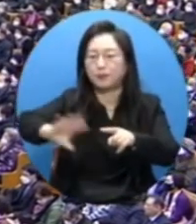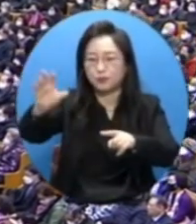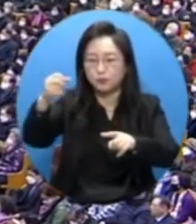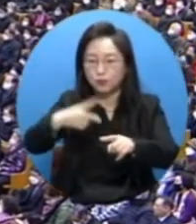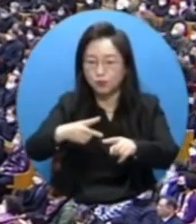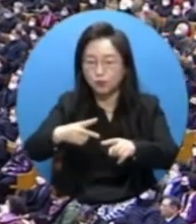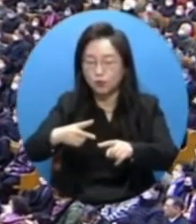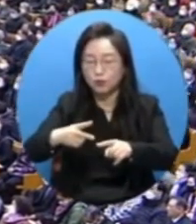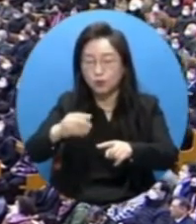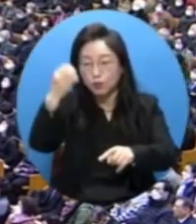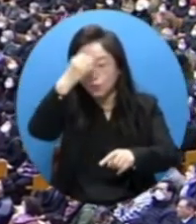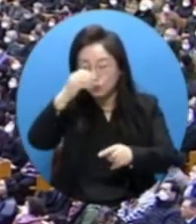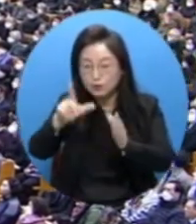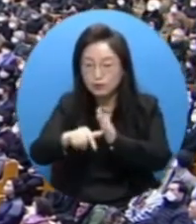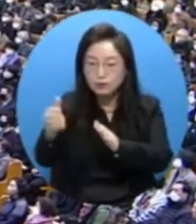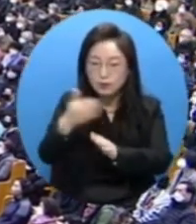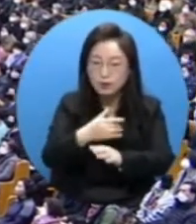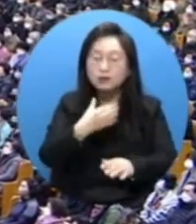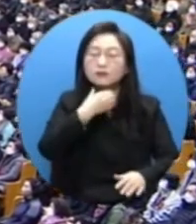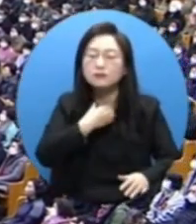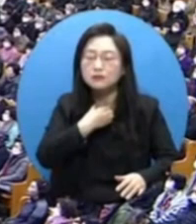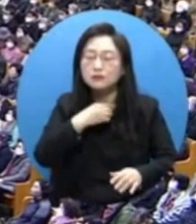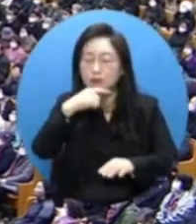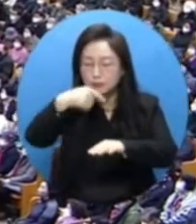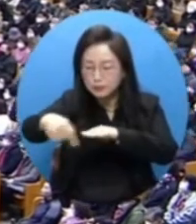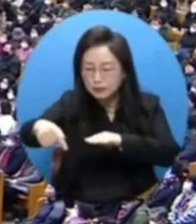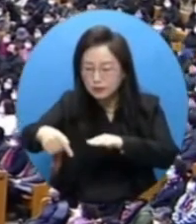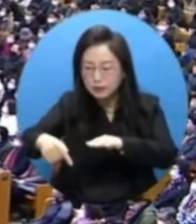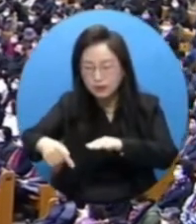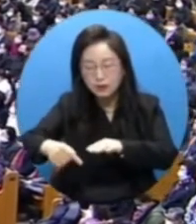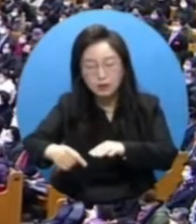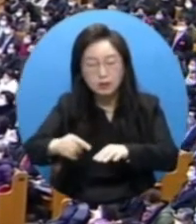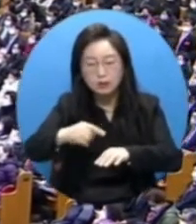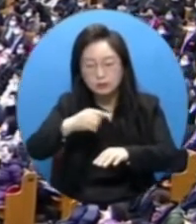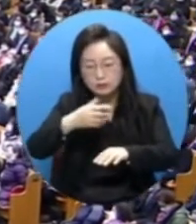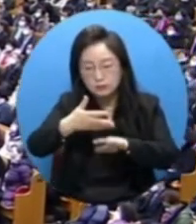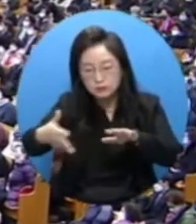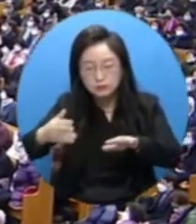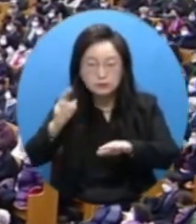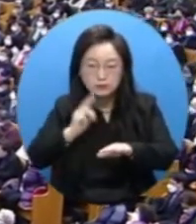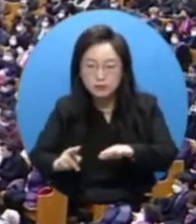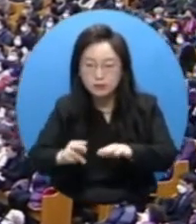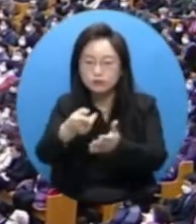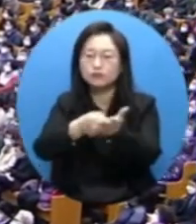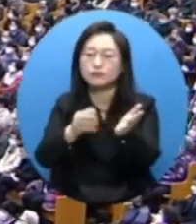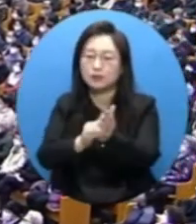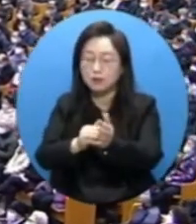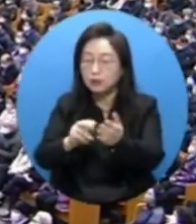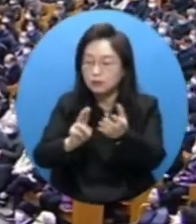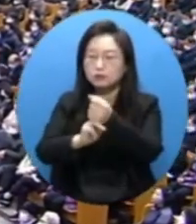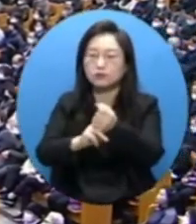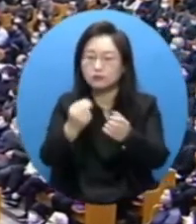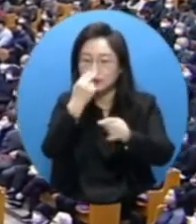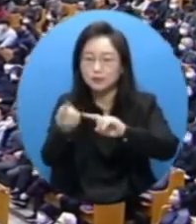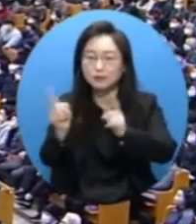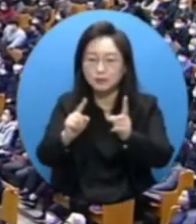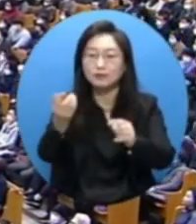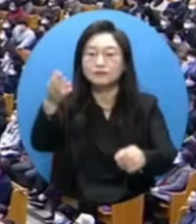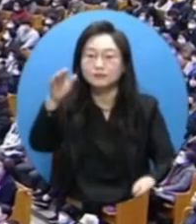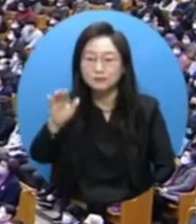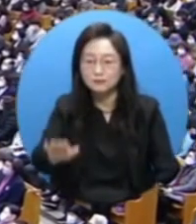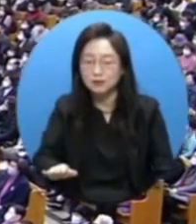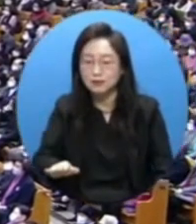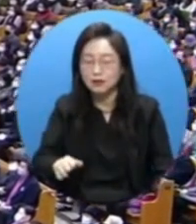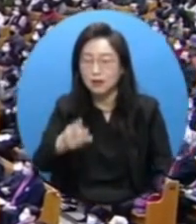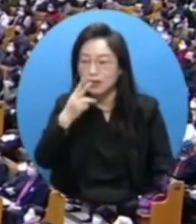출연으로 큰 수술을 받게 됐습니다 기적적으로 생명 구했지만 내가 단 한 번도